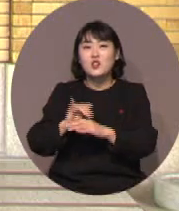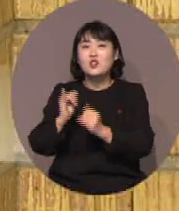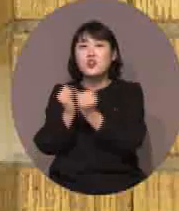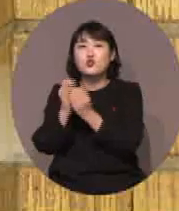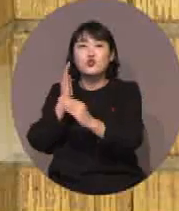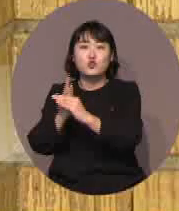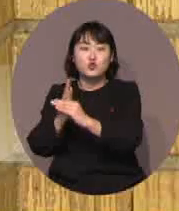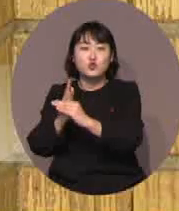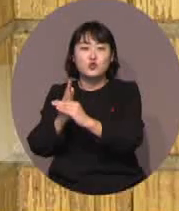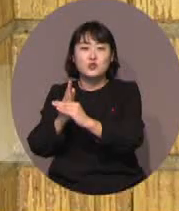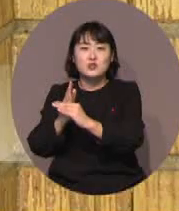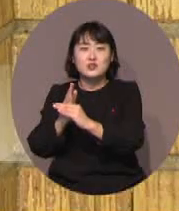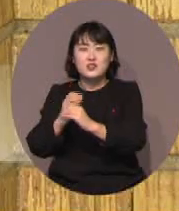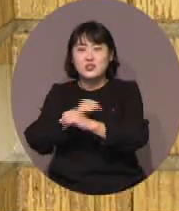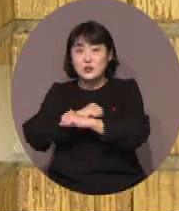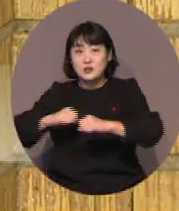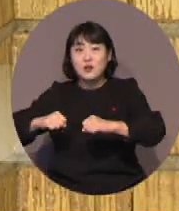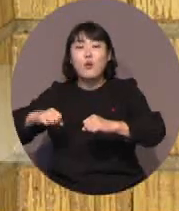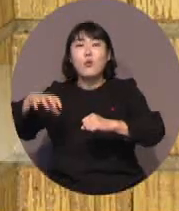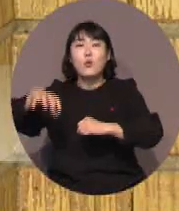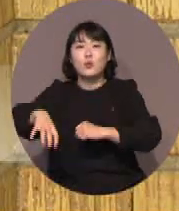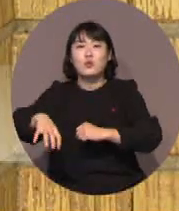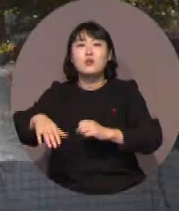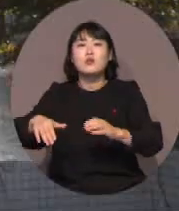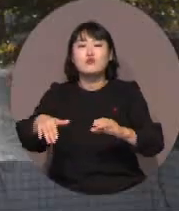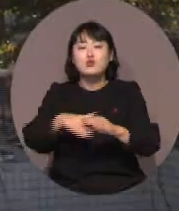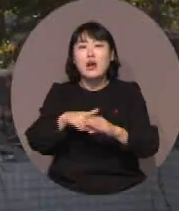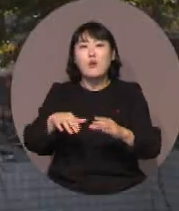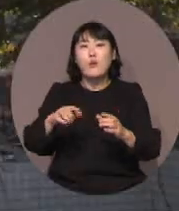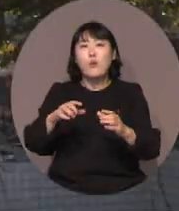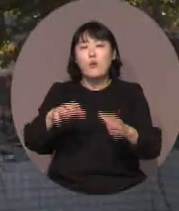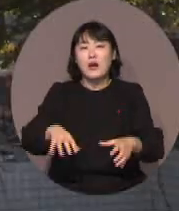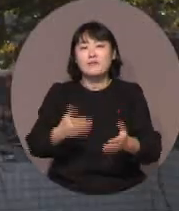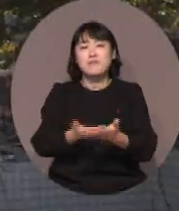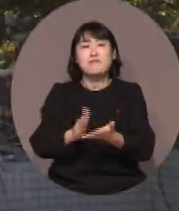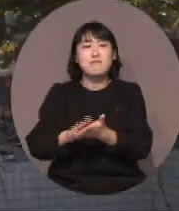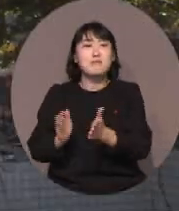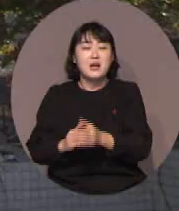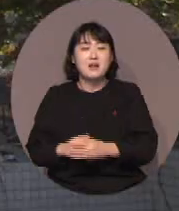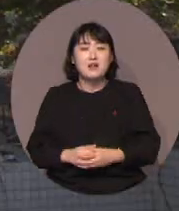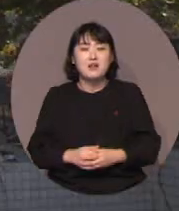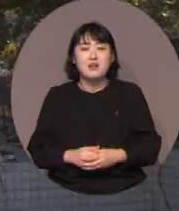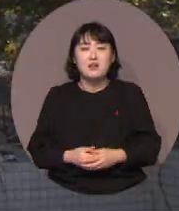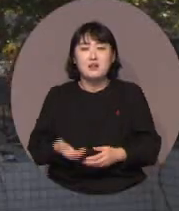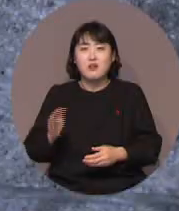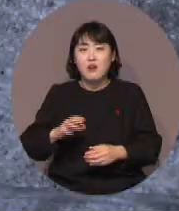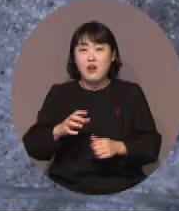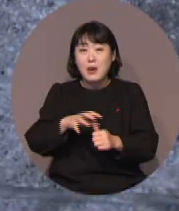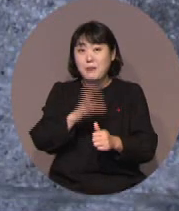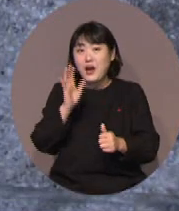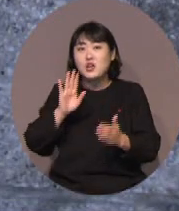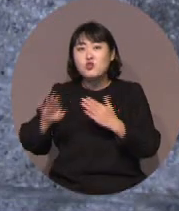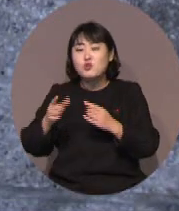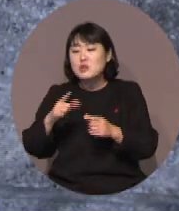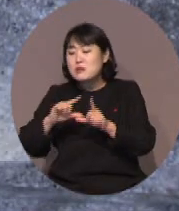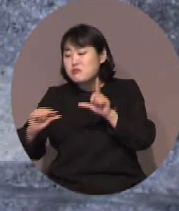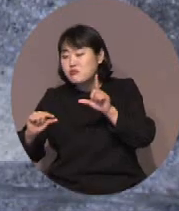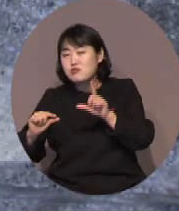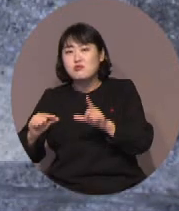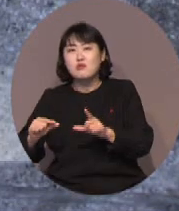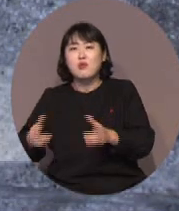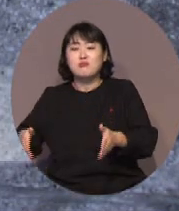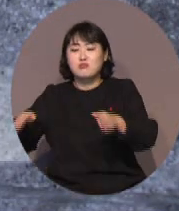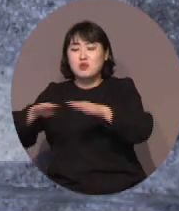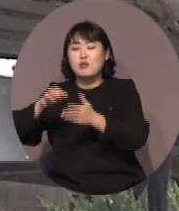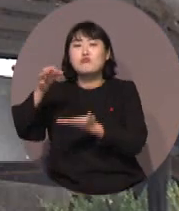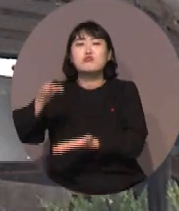근대 건물이자 문화공간으로 재탄생한 사례입니다. 하지만 해방 이후 민간으로 소유권이 넘어갔던 일부 건물의 경우